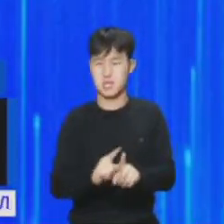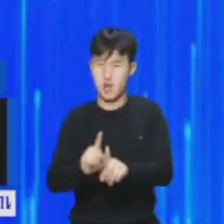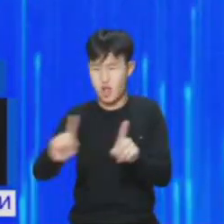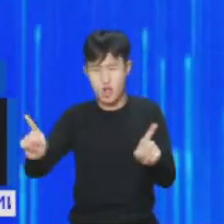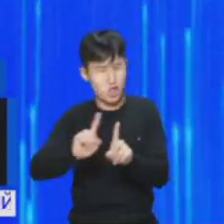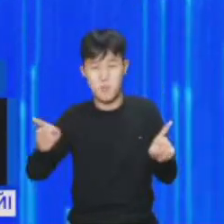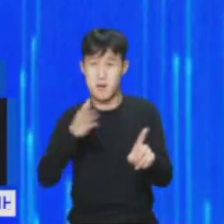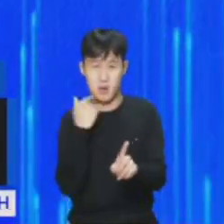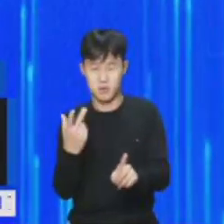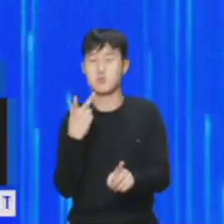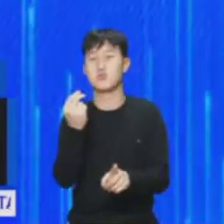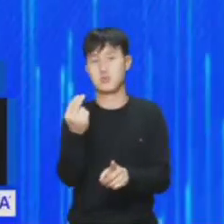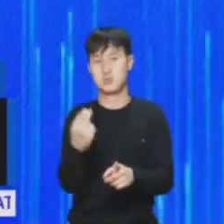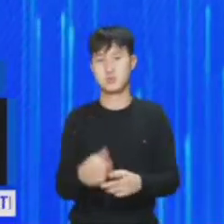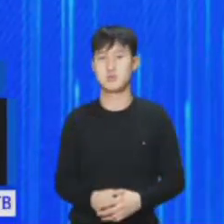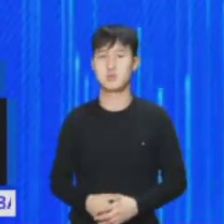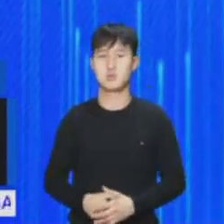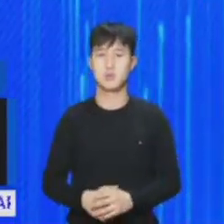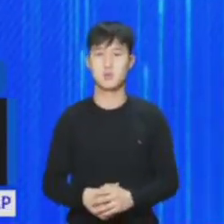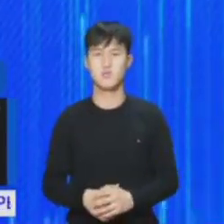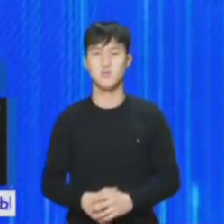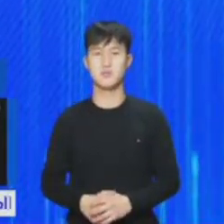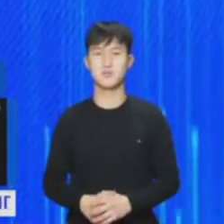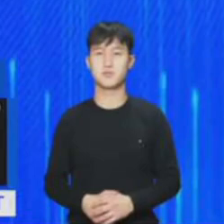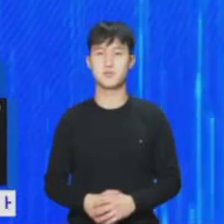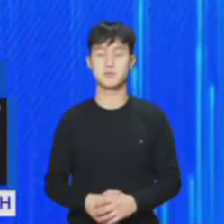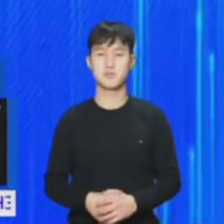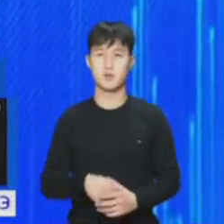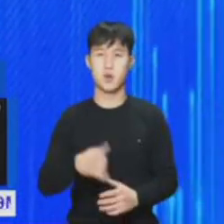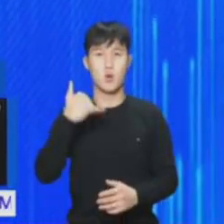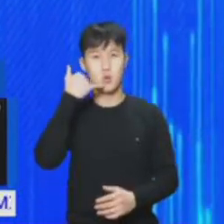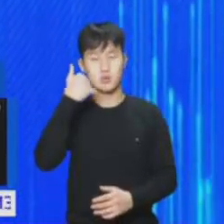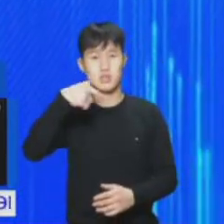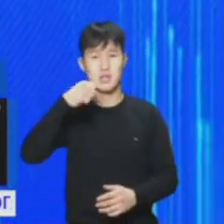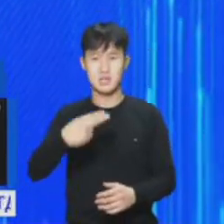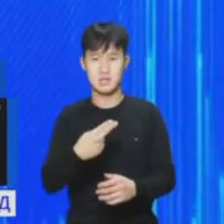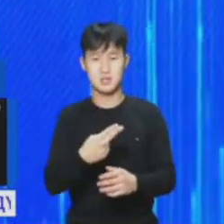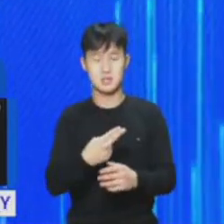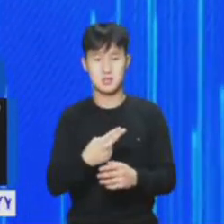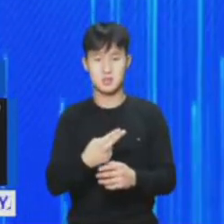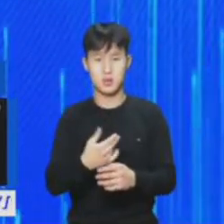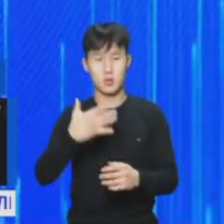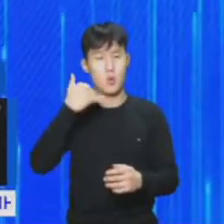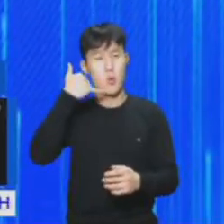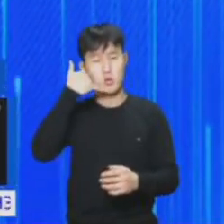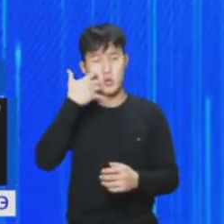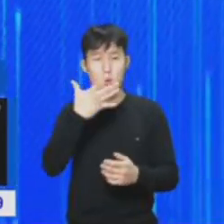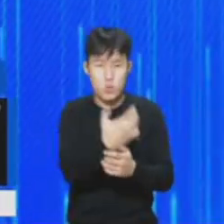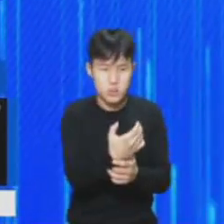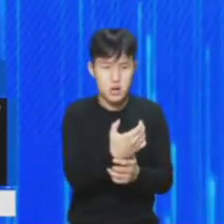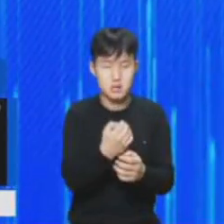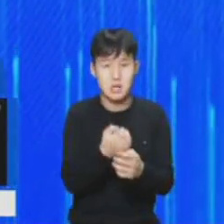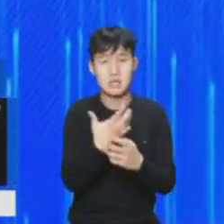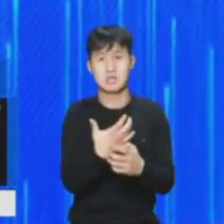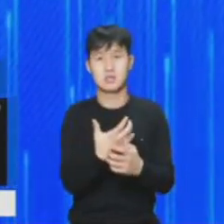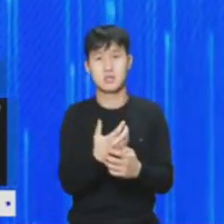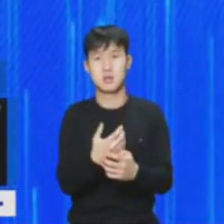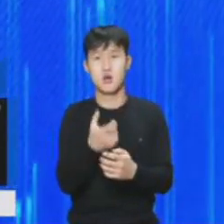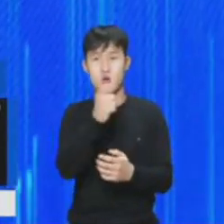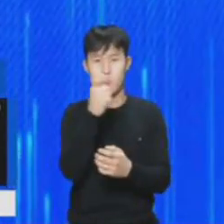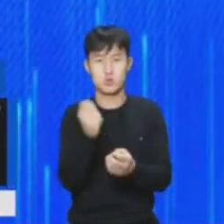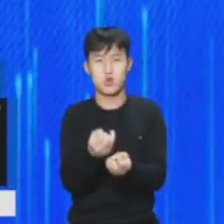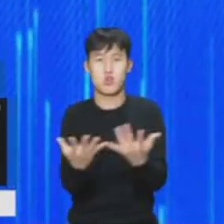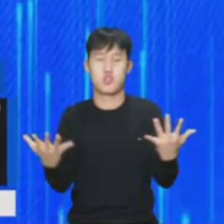бол дамжиггүй. Ямар ч байсан нэг утас нь гацчихад унтраагаад асаачих хэмжээний хүмүүс уг нь олон болох